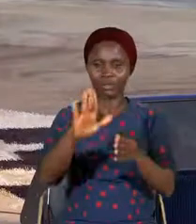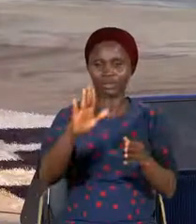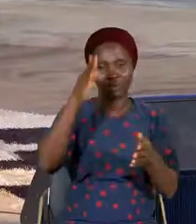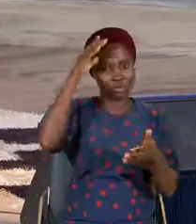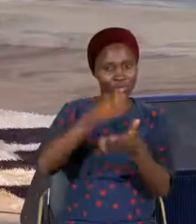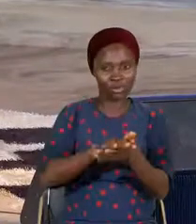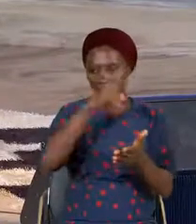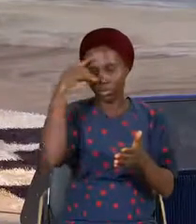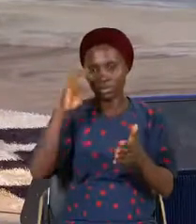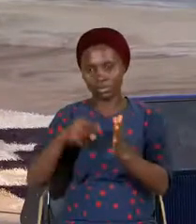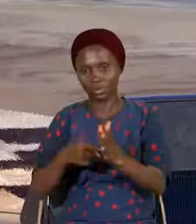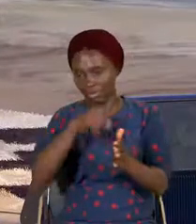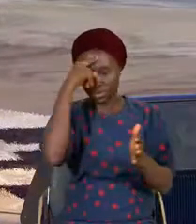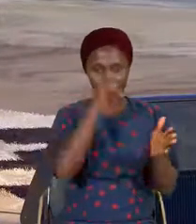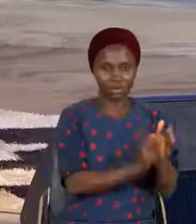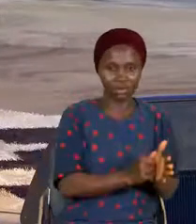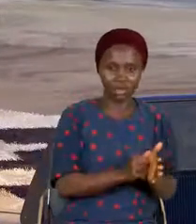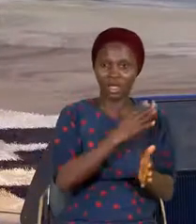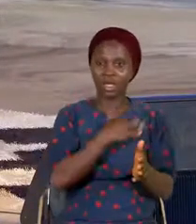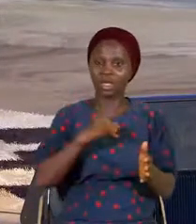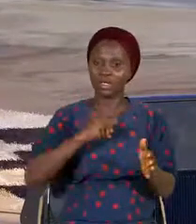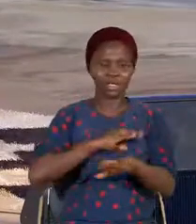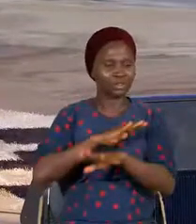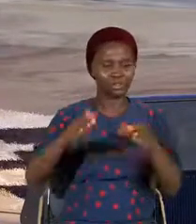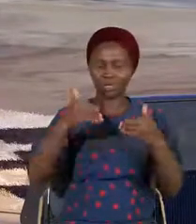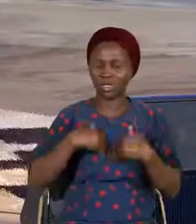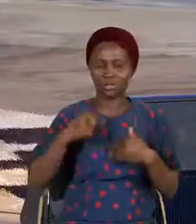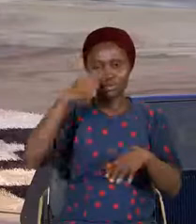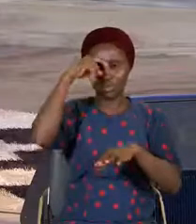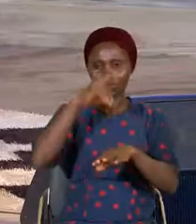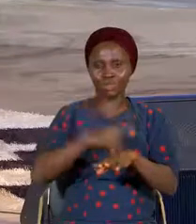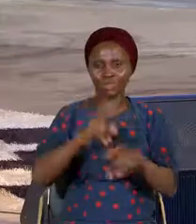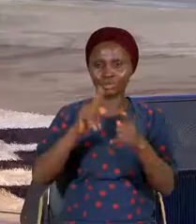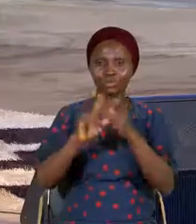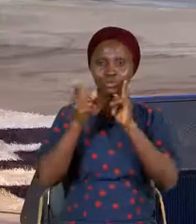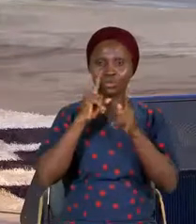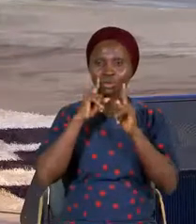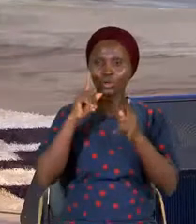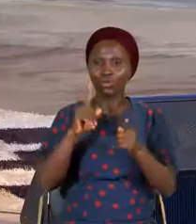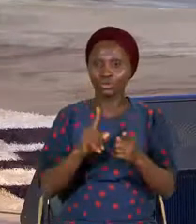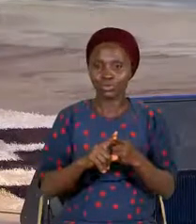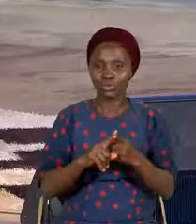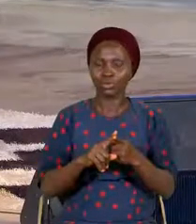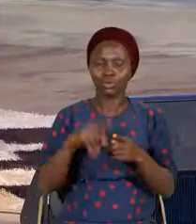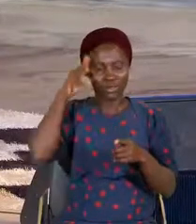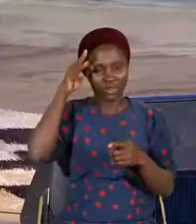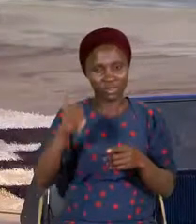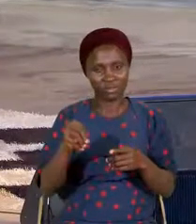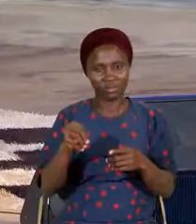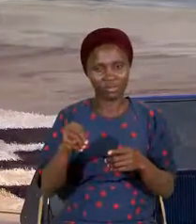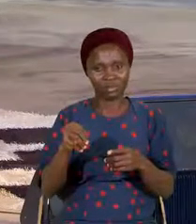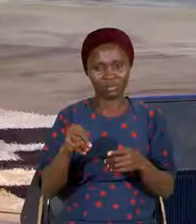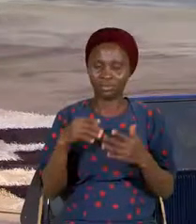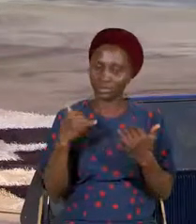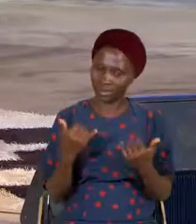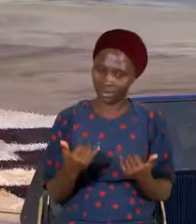de votre mari à cause de ceci ou de cela. Et tu dis, ah, je n'ai pas la sagesse pour parler, pour lui parler, pour